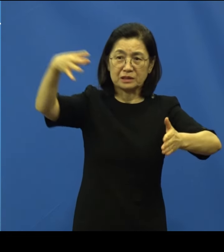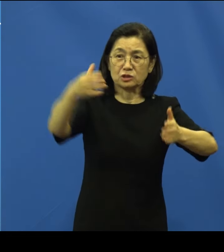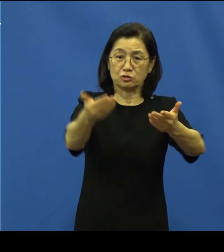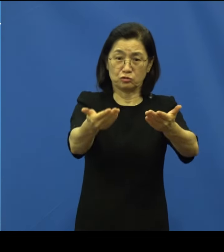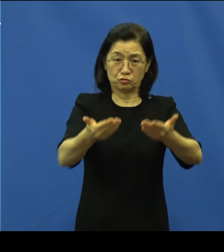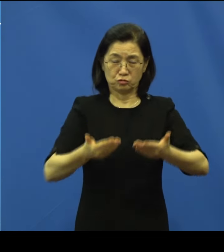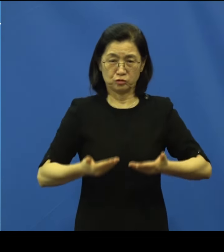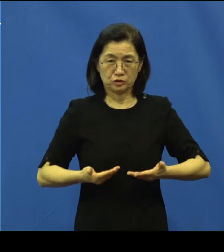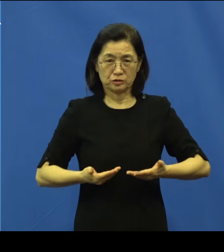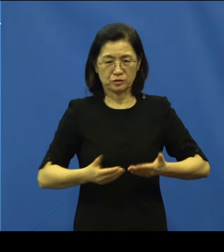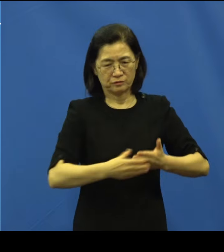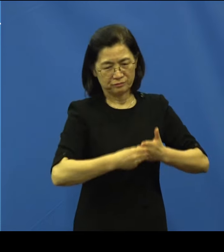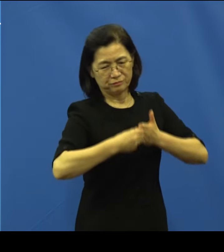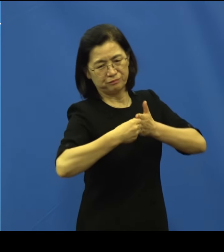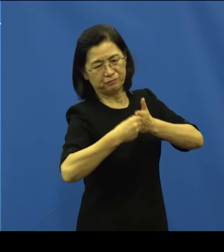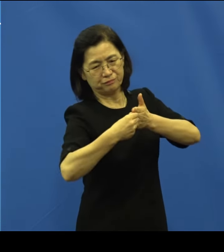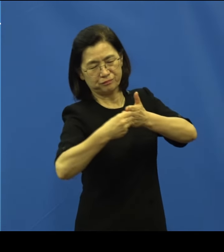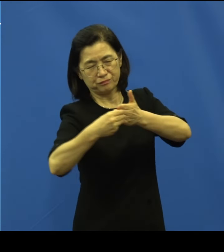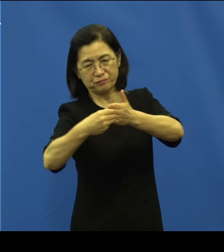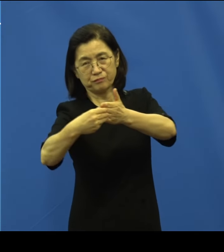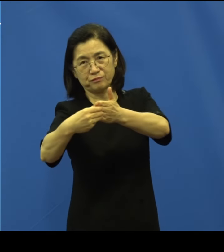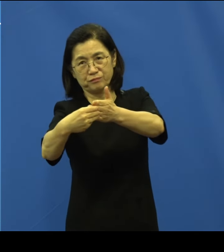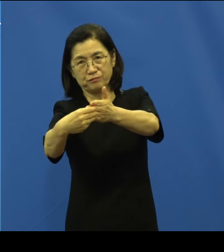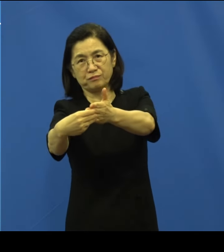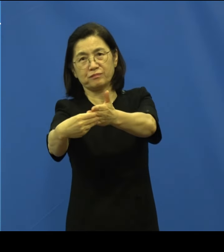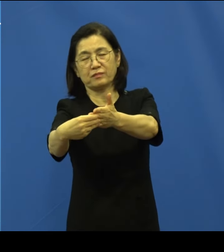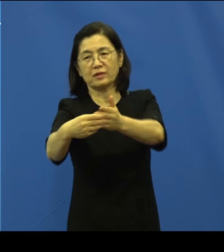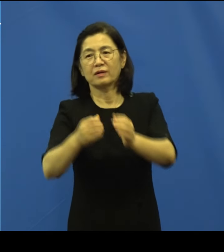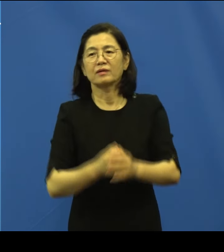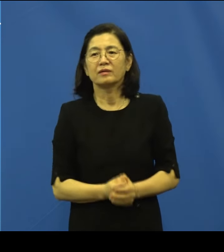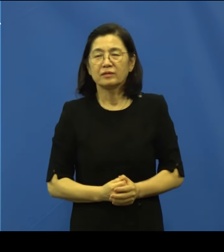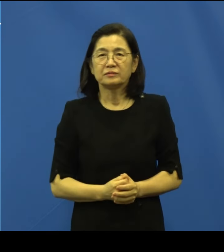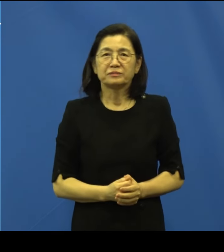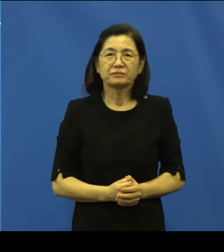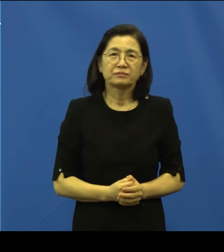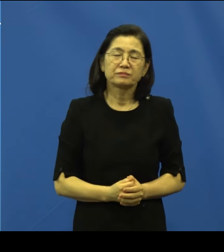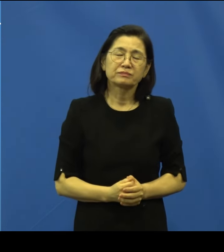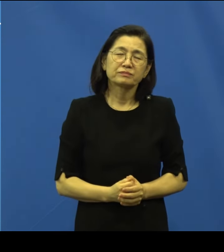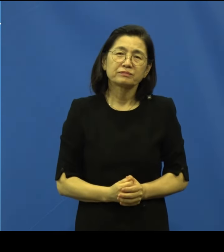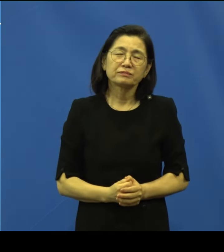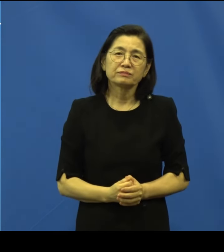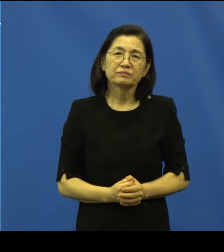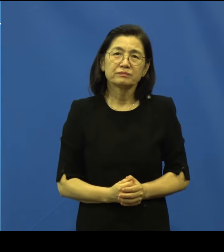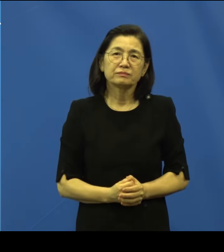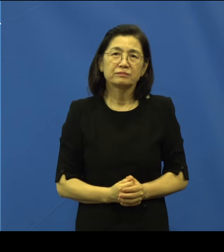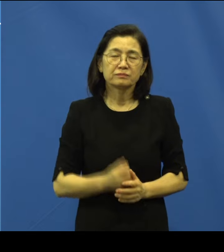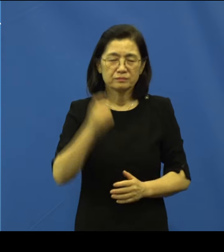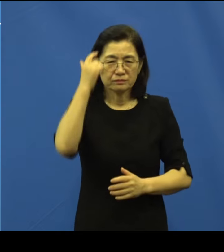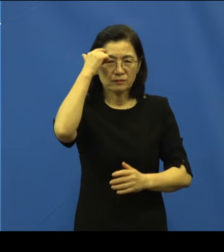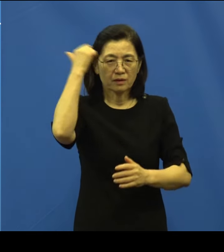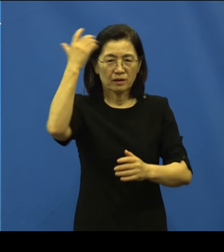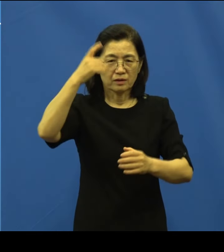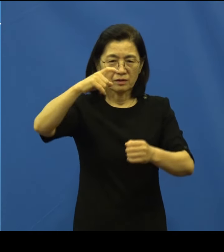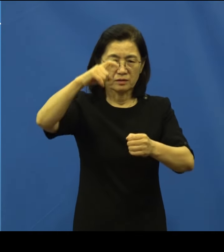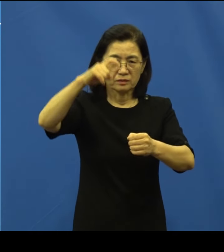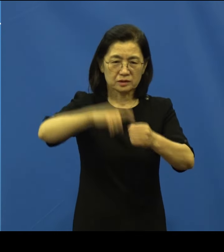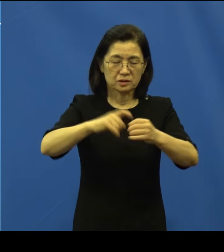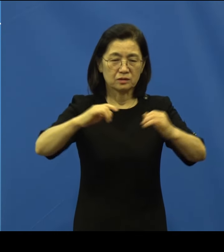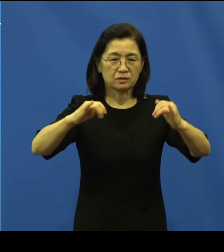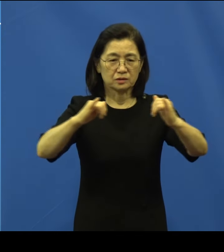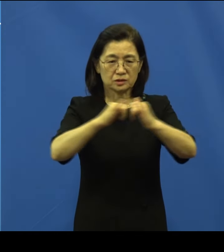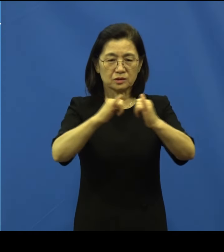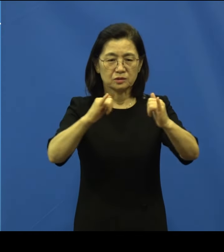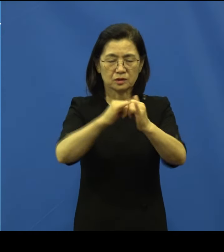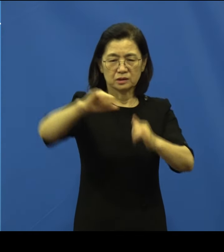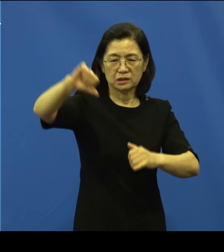보면 너 저리 가지 말고 이리 가라. 그런데 마귀가 가라놓은 곳으로 가는 거죠. 영적 전쟁에서 지면 우리가 포로가